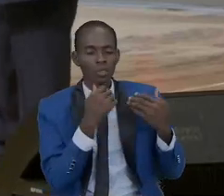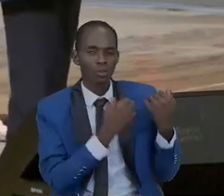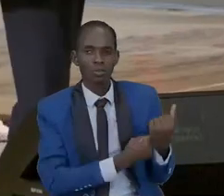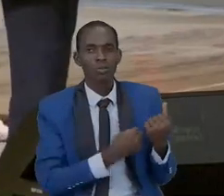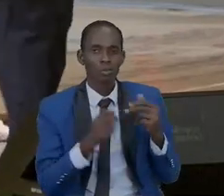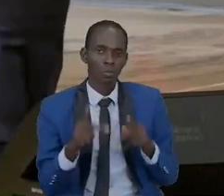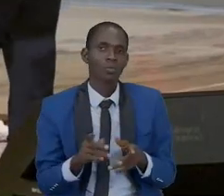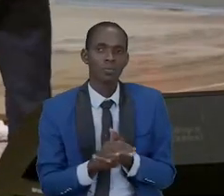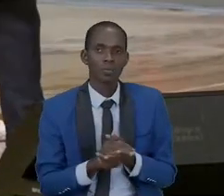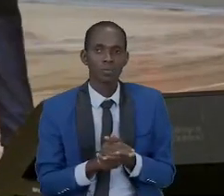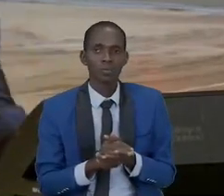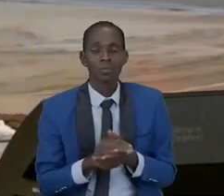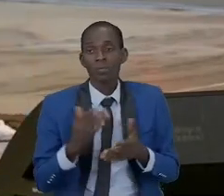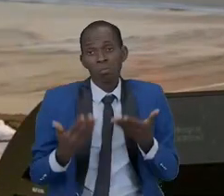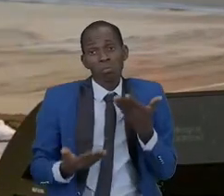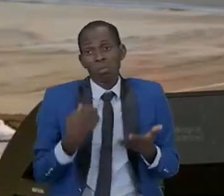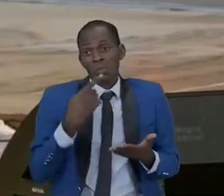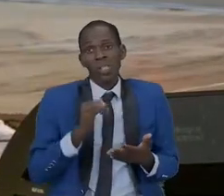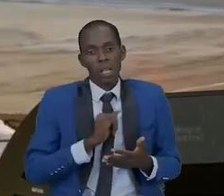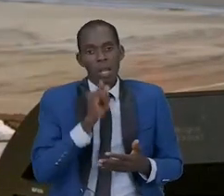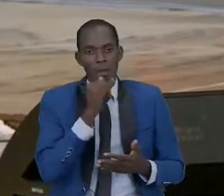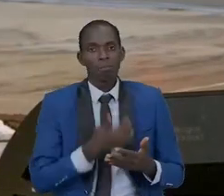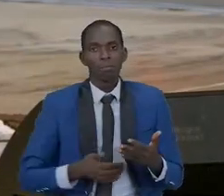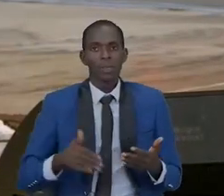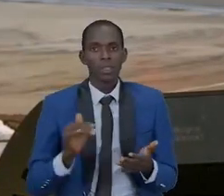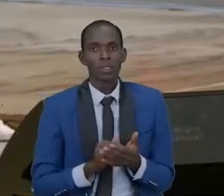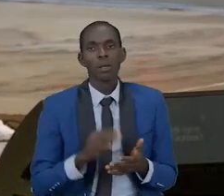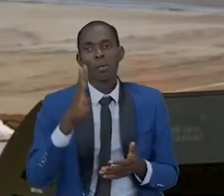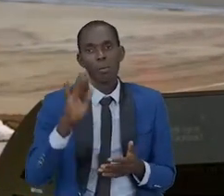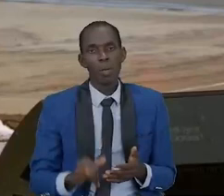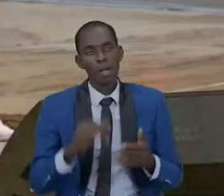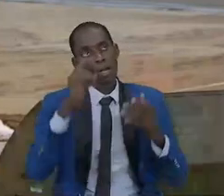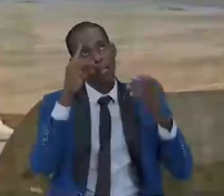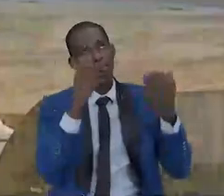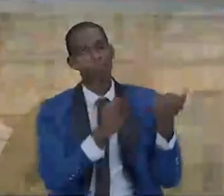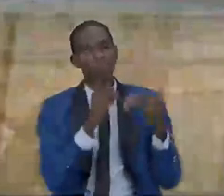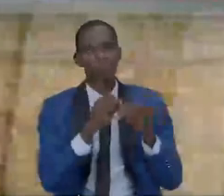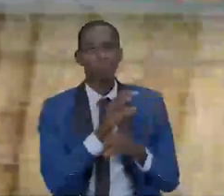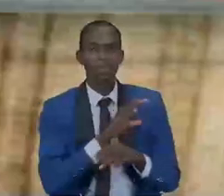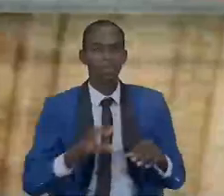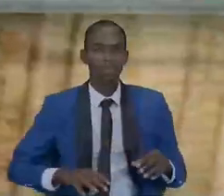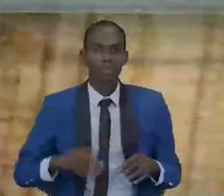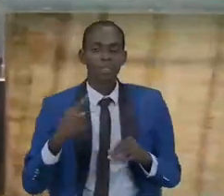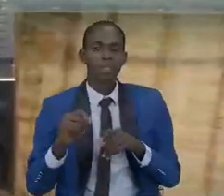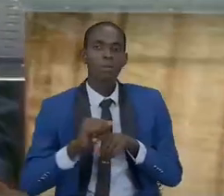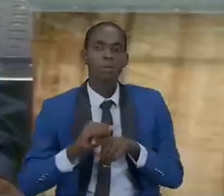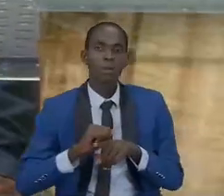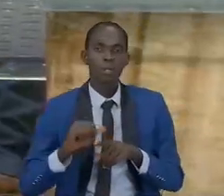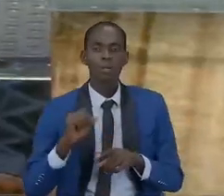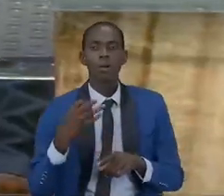bien qu'elle dit je suis né de nouveau hein par la foi en Christ les pratiques